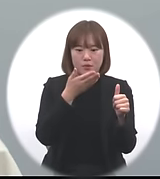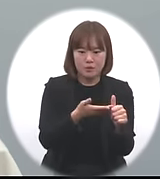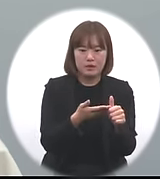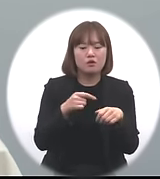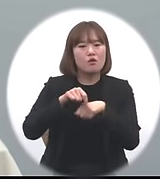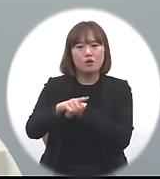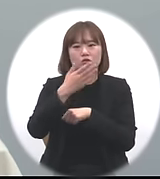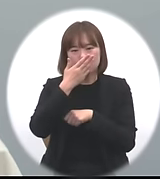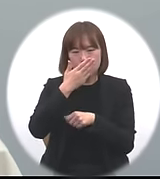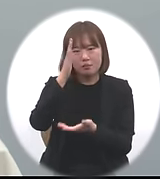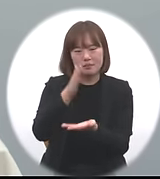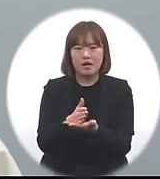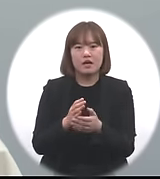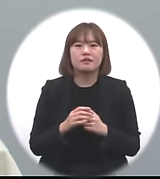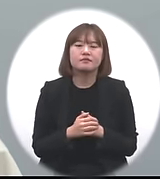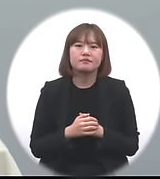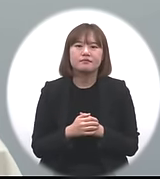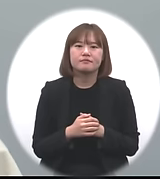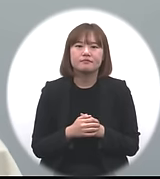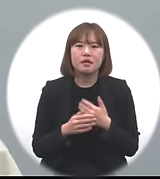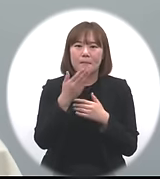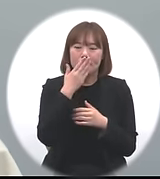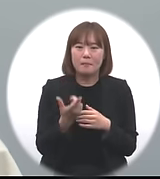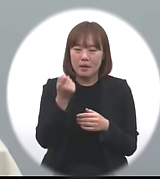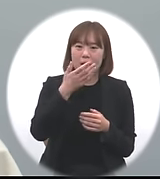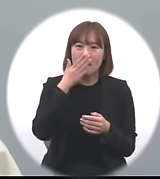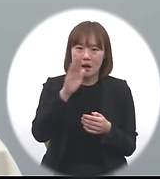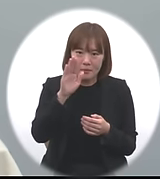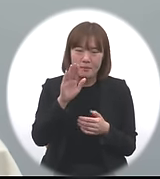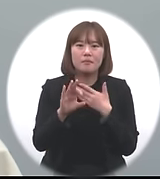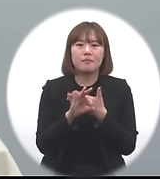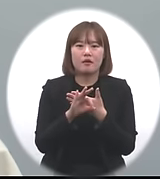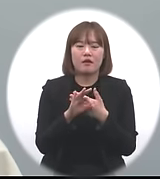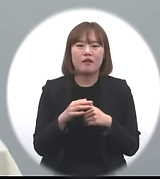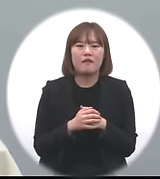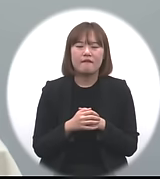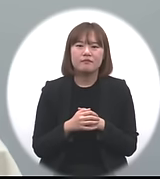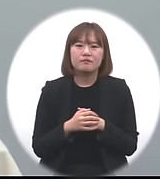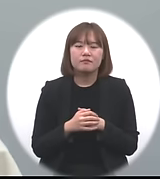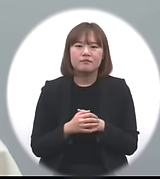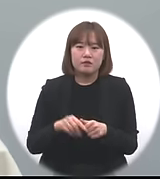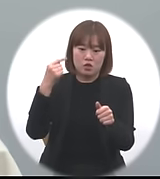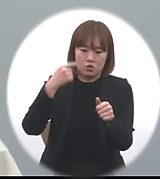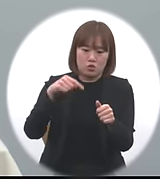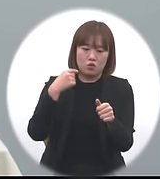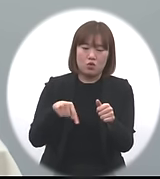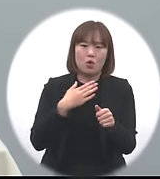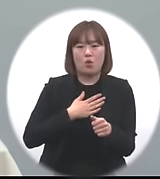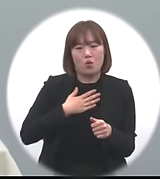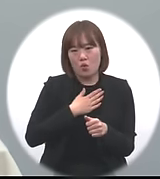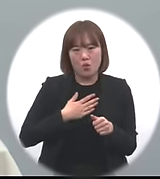새끼만 굶기면 대신 그 외에 주워 먹을 게 없어야 되죠. 그렇죠? 밥을 빨리 안 먹으면요. 되게 중요한 건데